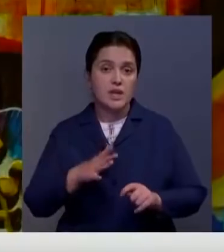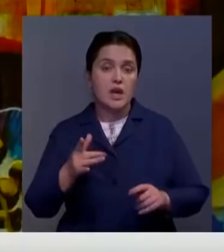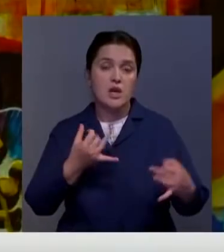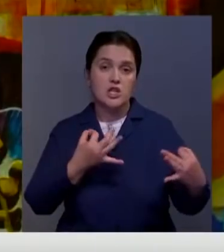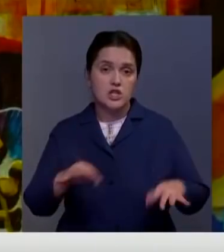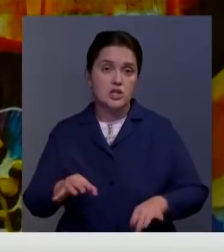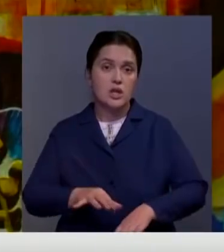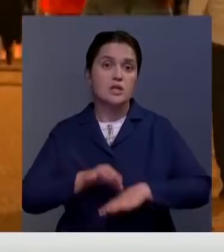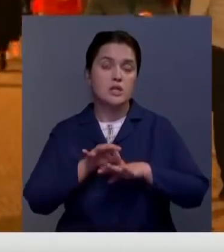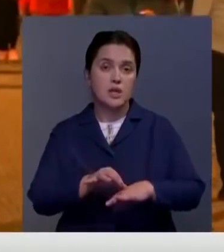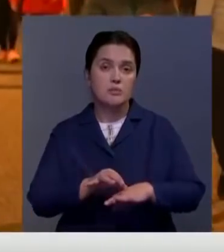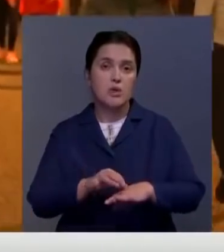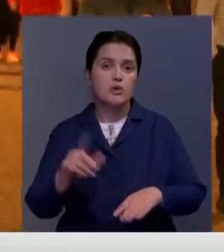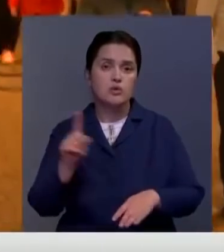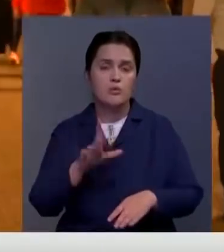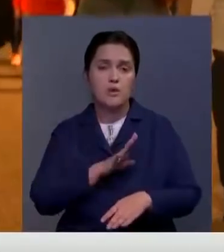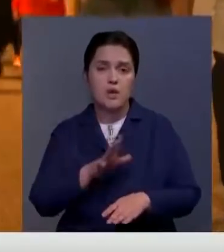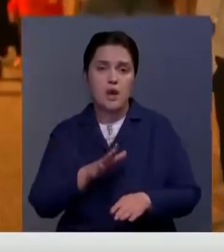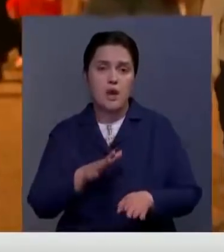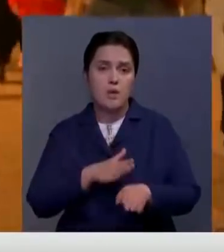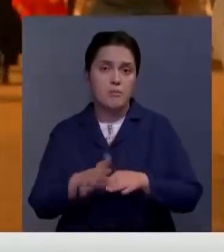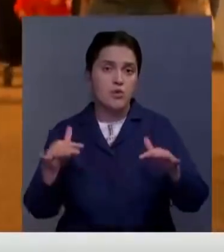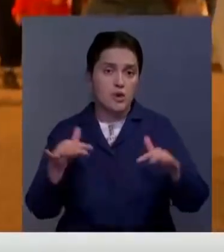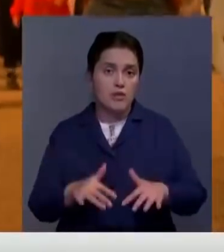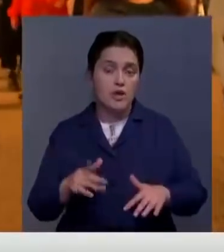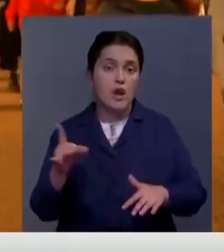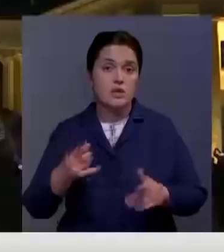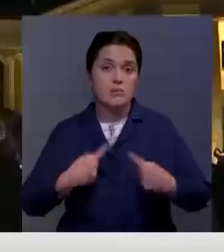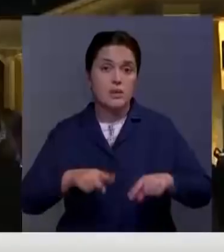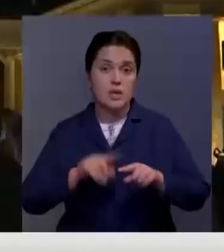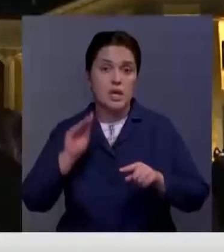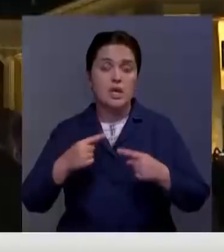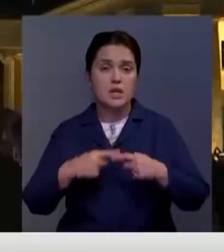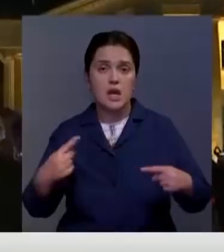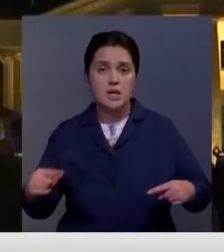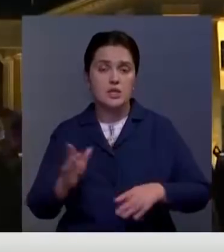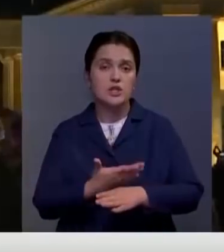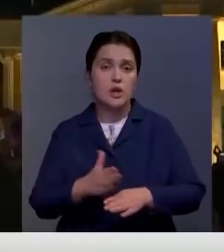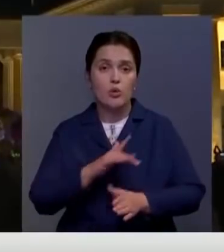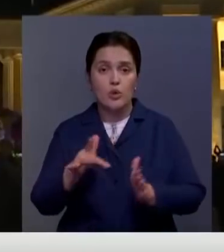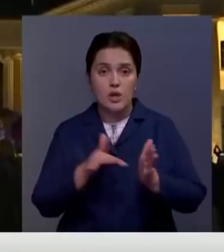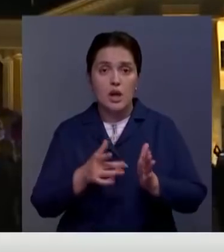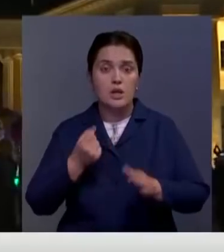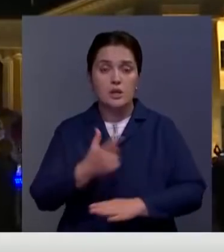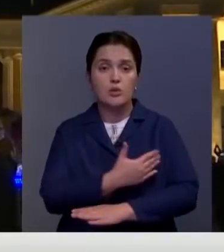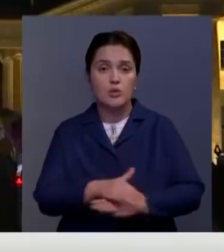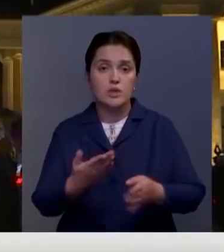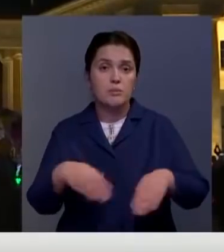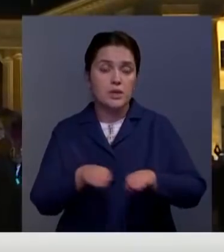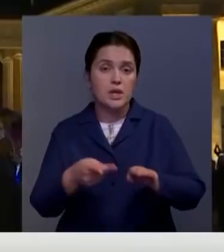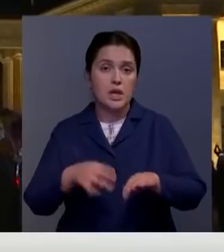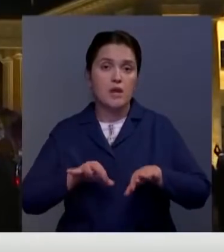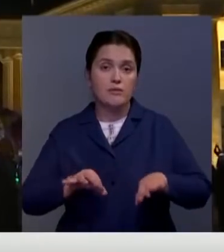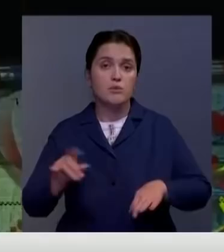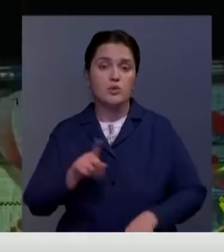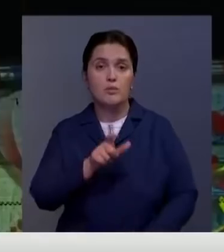света организаторам разрешили провести. Чтобы избежать скопления людей, в этот раз объекты разместили в разных частях города, а некоторые улицы